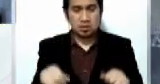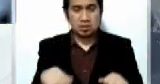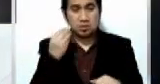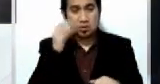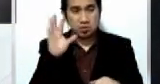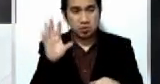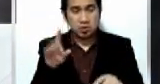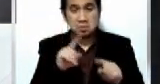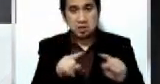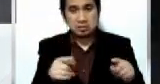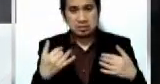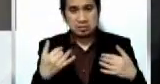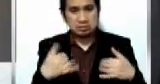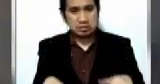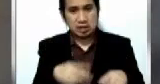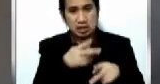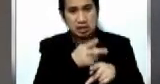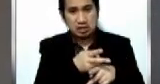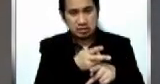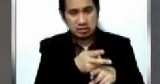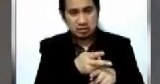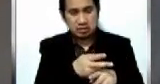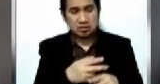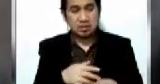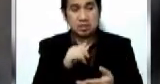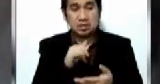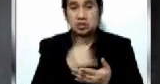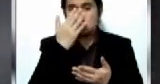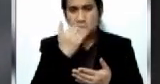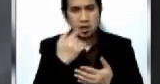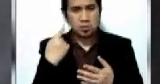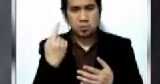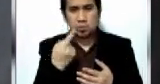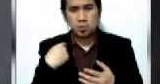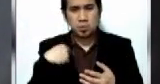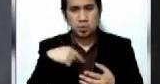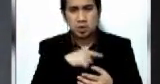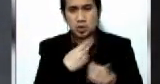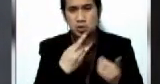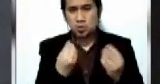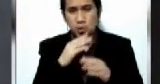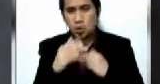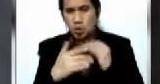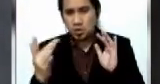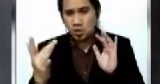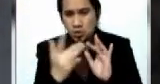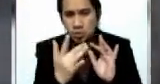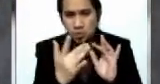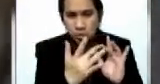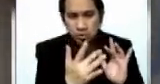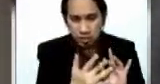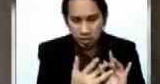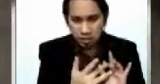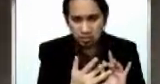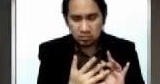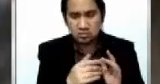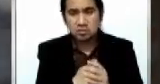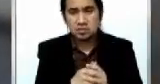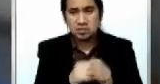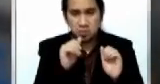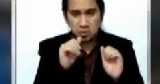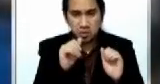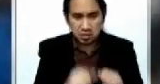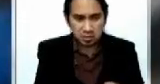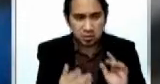COVID. That's why we are doing all the contact tracing and testing. We tested almost everyone na pwede nang nakakontakt and we're